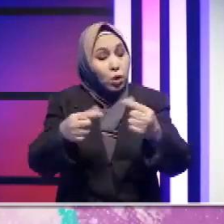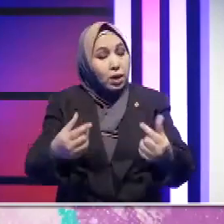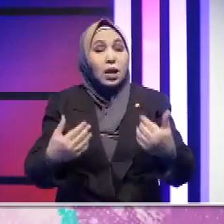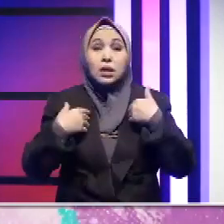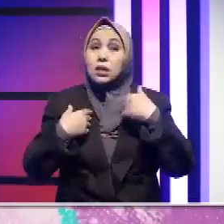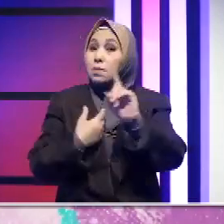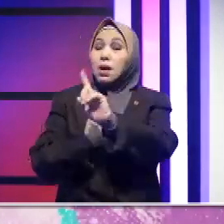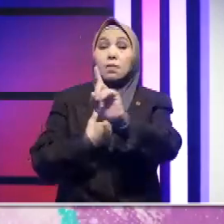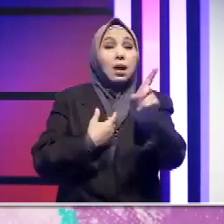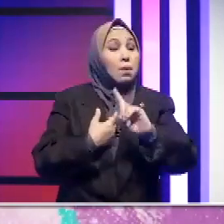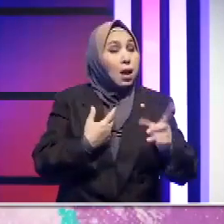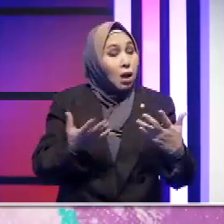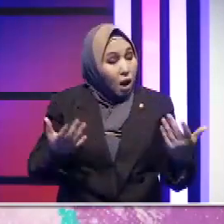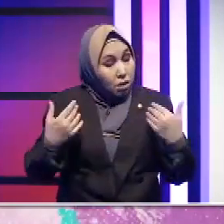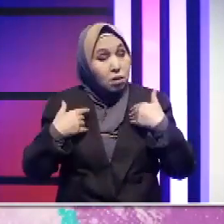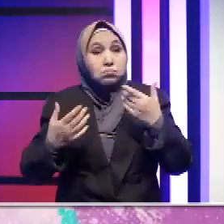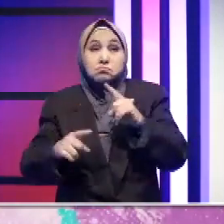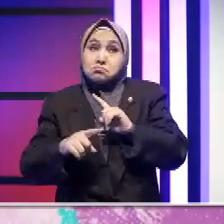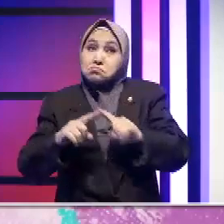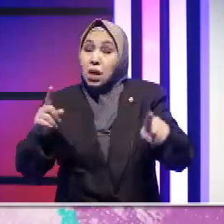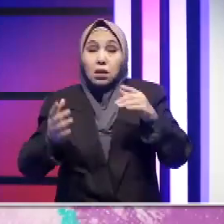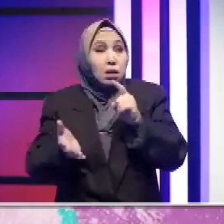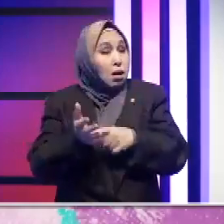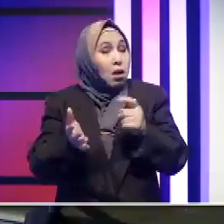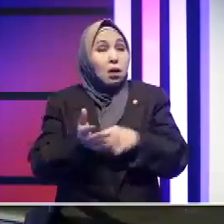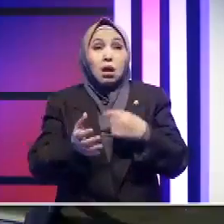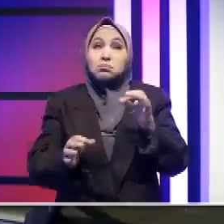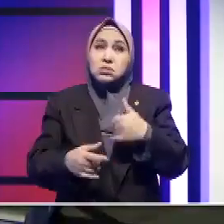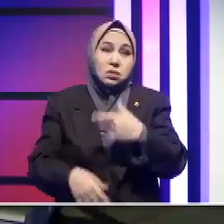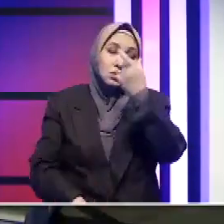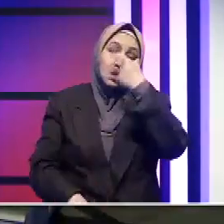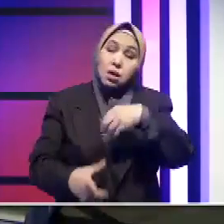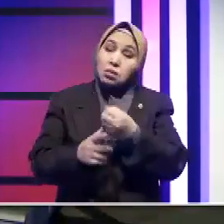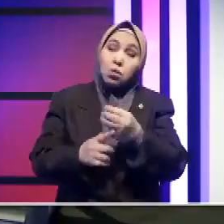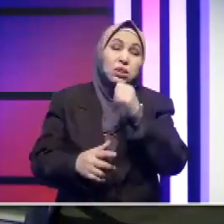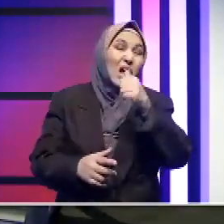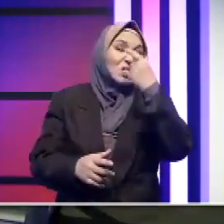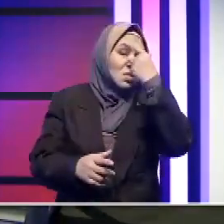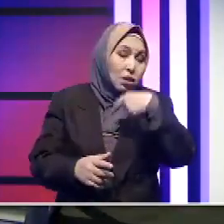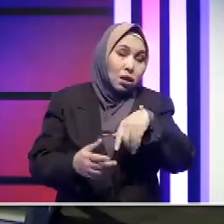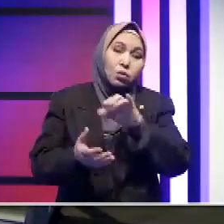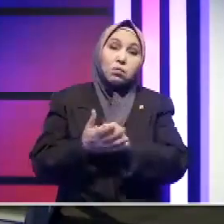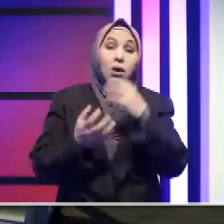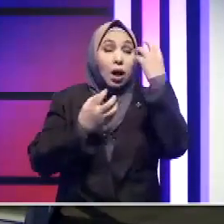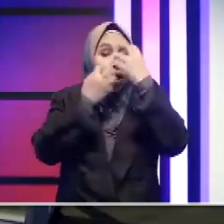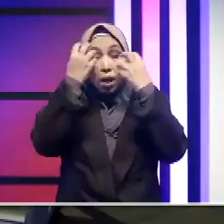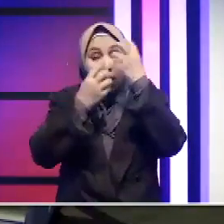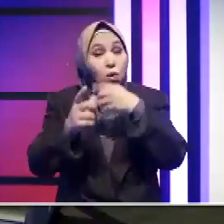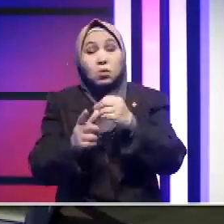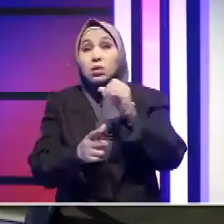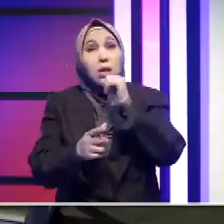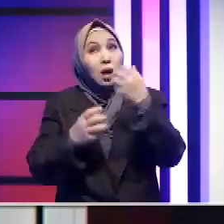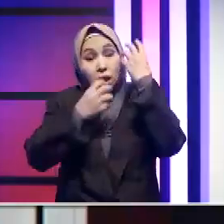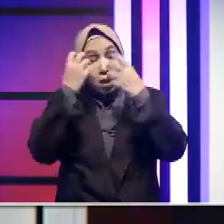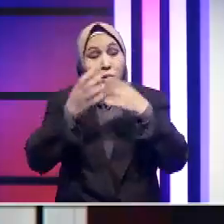berada di mana sebetulnya sehingga kan kadang-kadang mungkin kalau sedih letak sedih ke tak tahu keliru kita keliru Tetapi